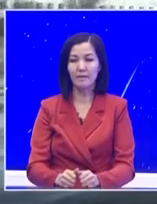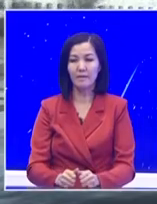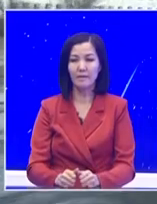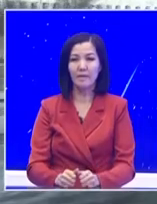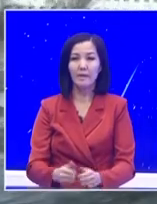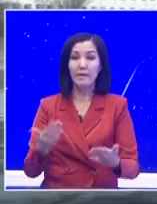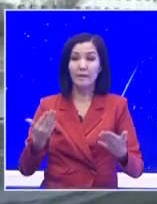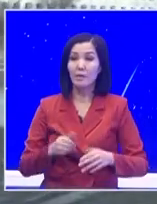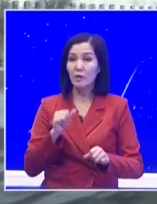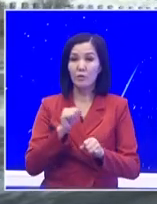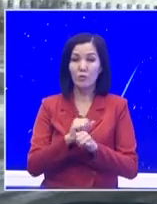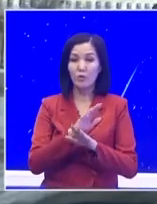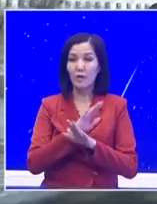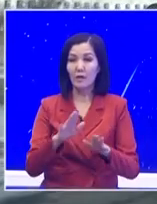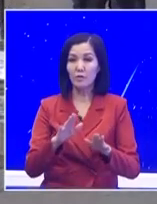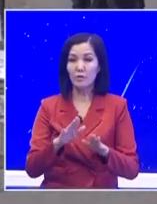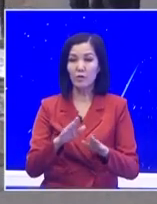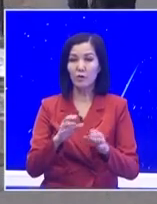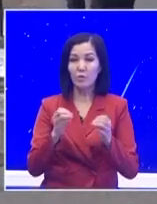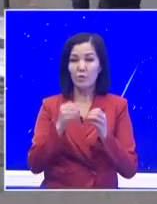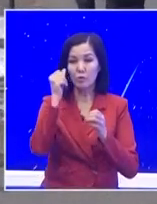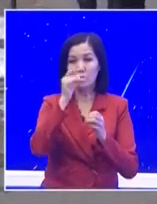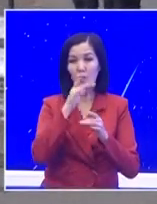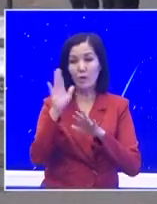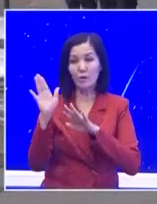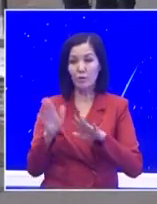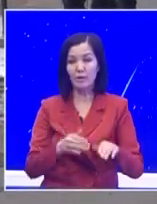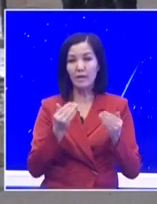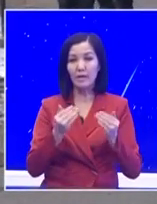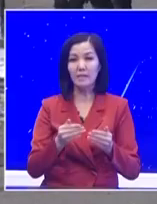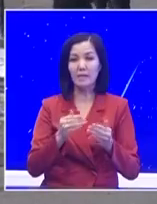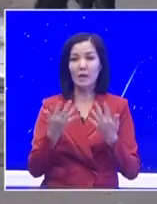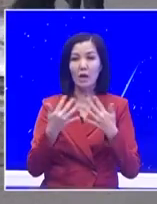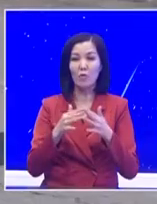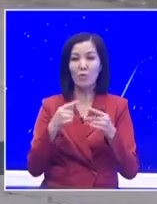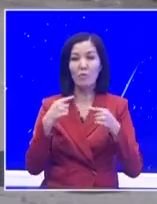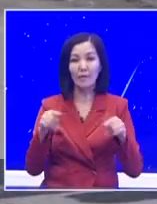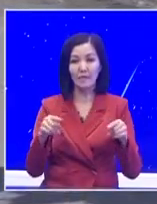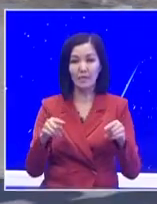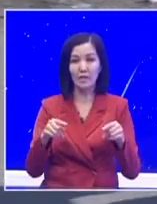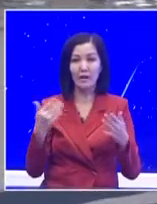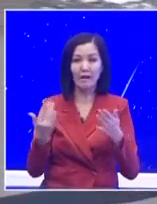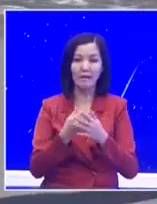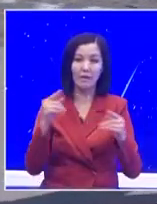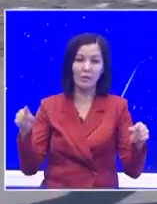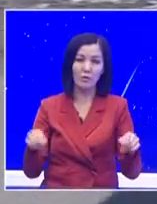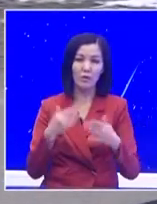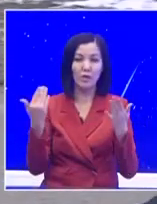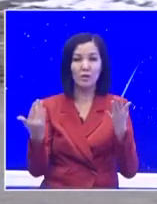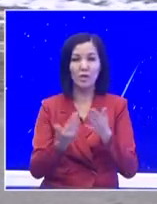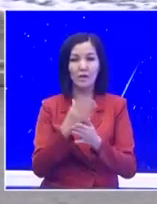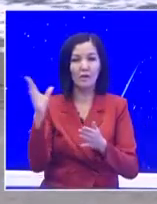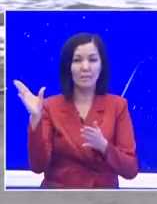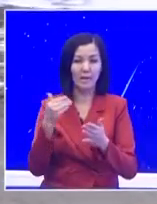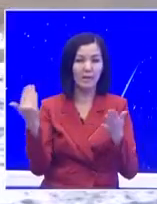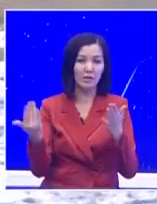Тіршілік тоқтаусыз, сол бір сұрапылдың өткеніне 10 жыл толды. Қазір Қызылағаш басқаша, қайта түлеген, жаңарған, бәрі